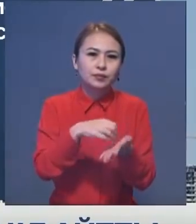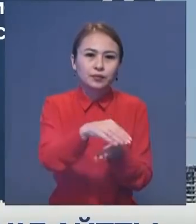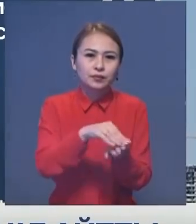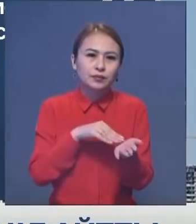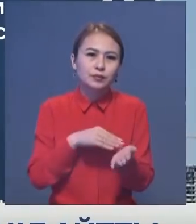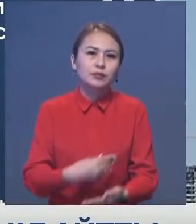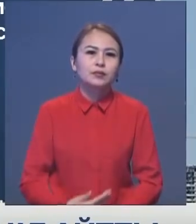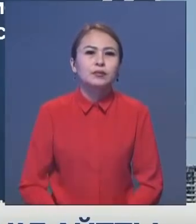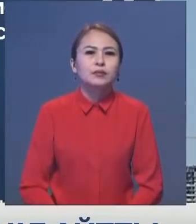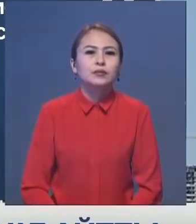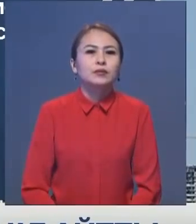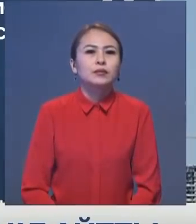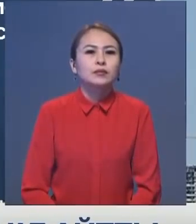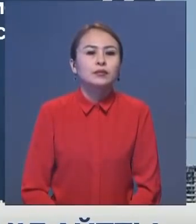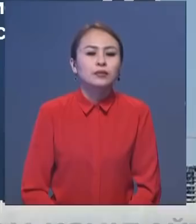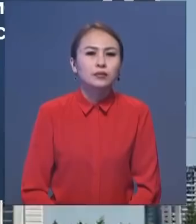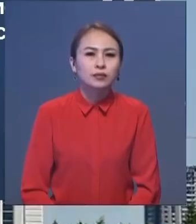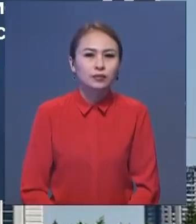жеделхатта.